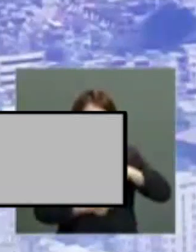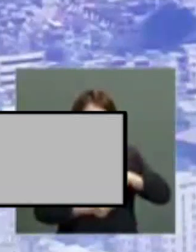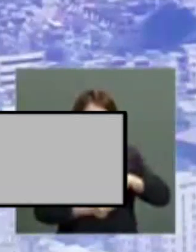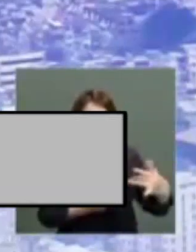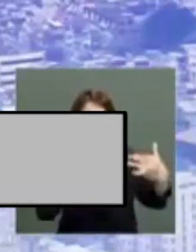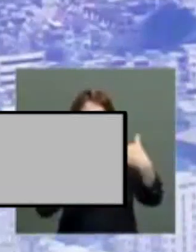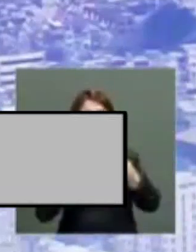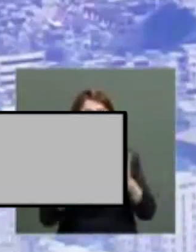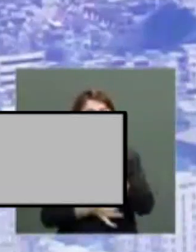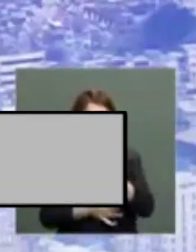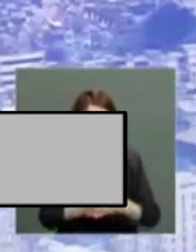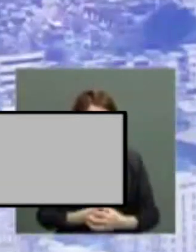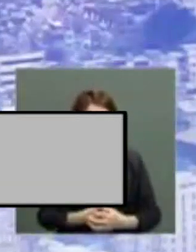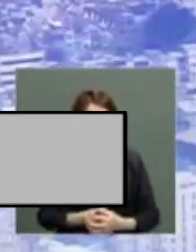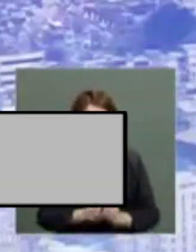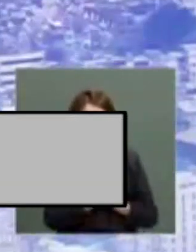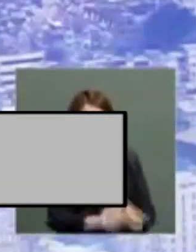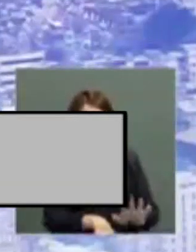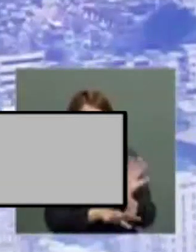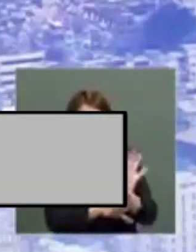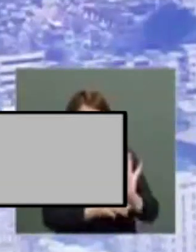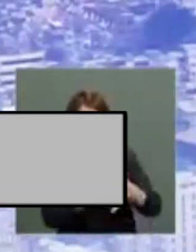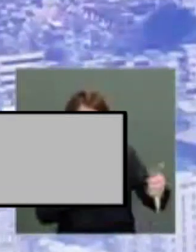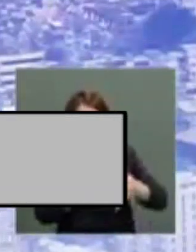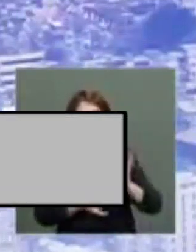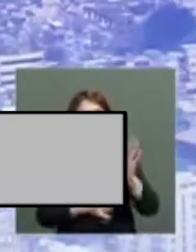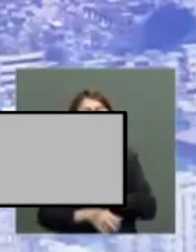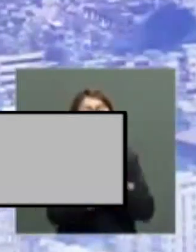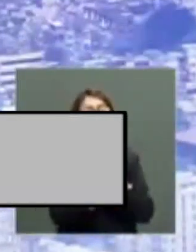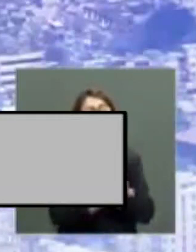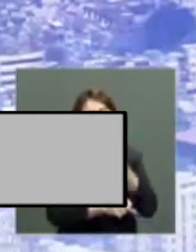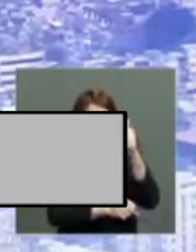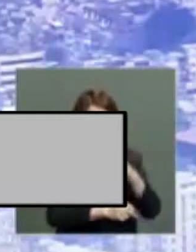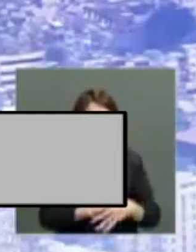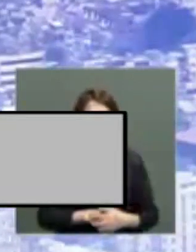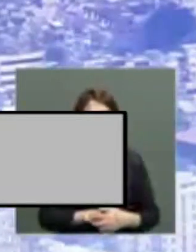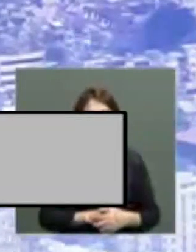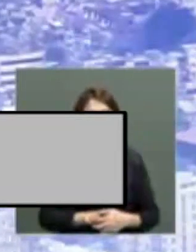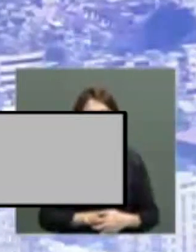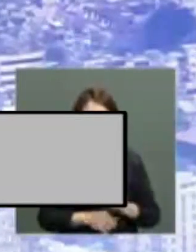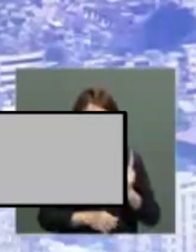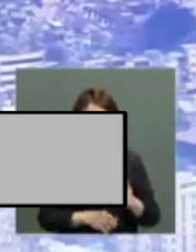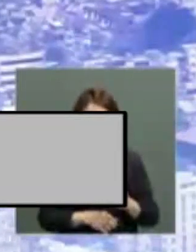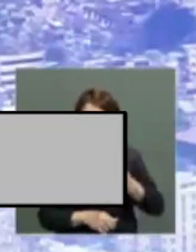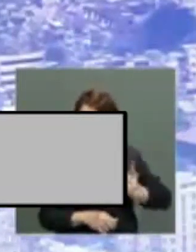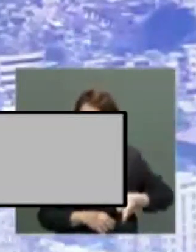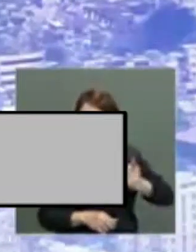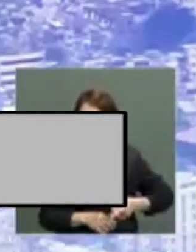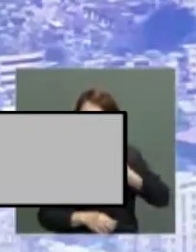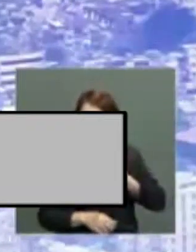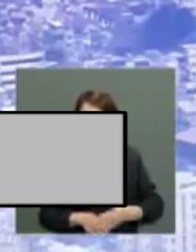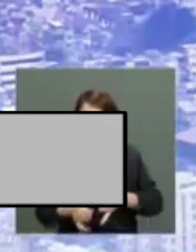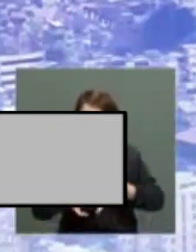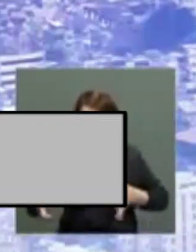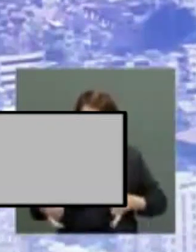ยู่ไม่ได้ให้รังเกียจแต่ให้ระวังตัวเพราะฉะนั้นสิ่งนี้ต้องยืนระยะให้ย